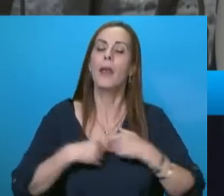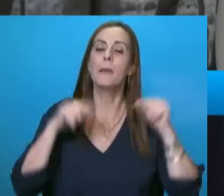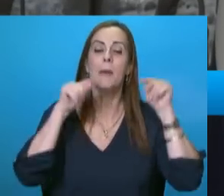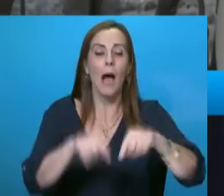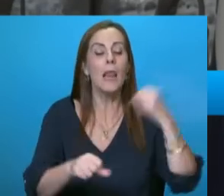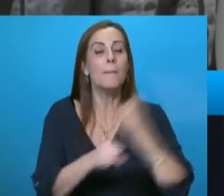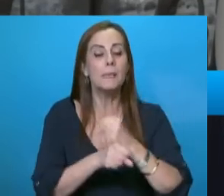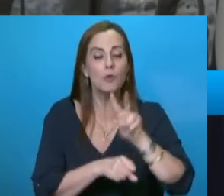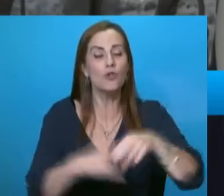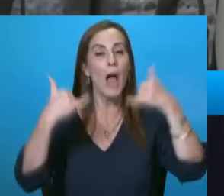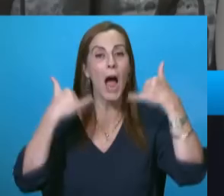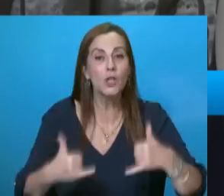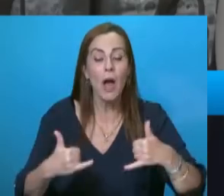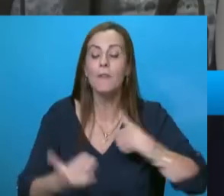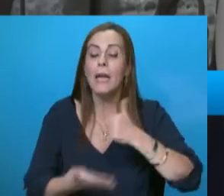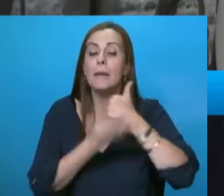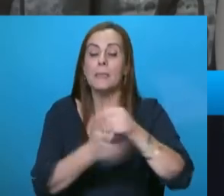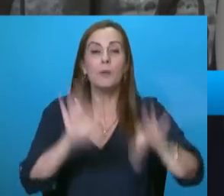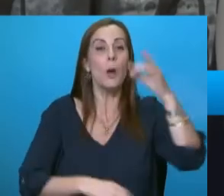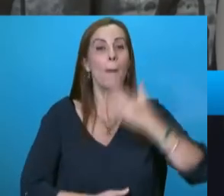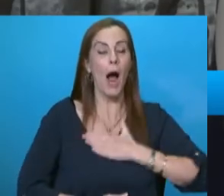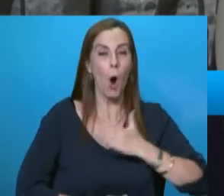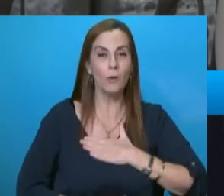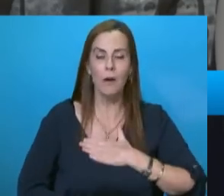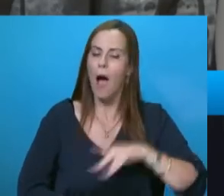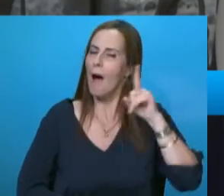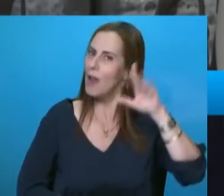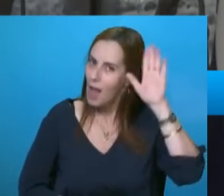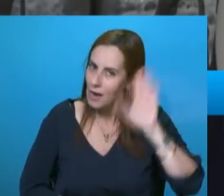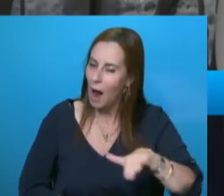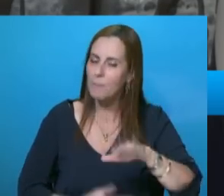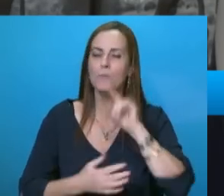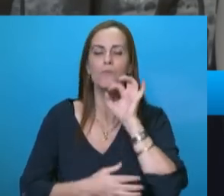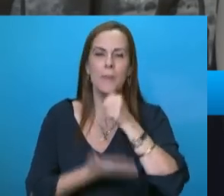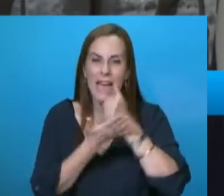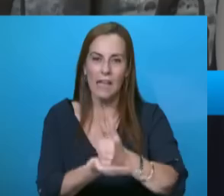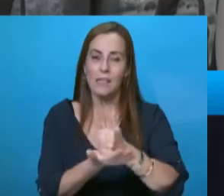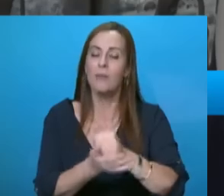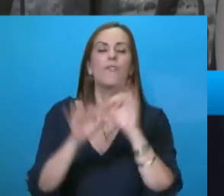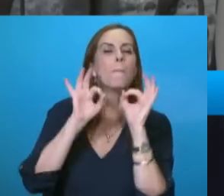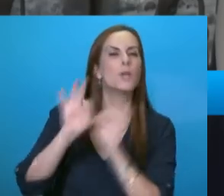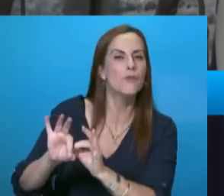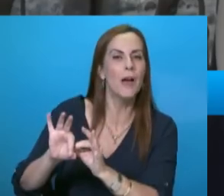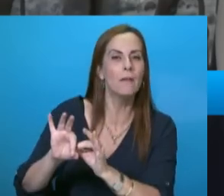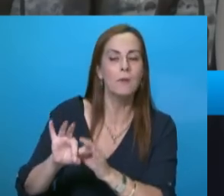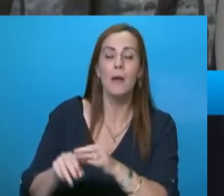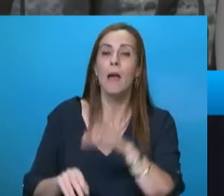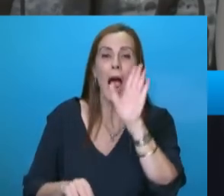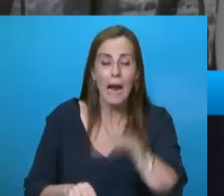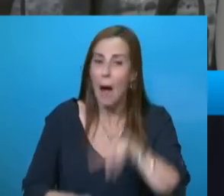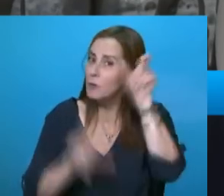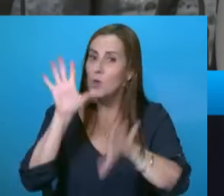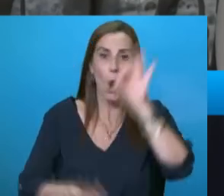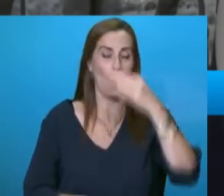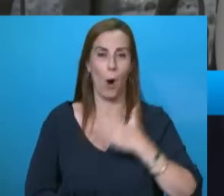למשימה הנוכחית בשמם של אלו שבחרו בי, אבל גם בשמם ועבורם של אלו שלא בחרו